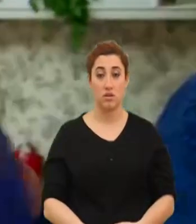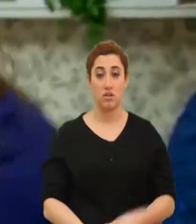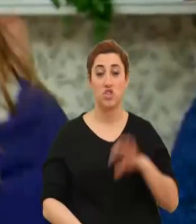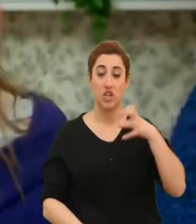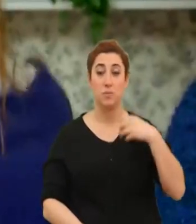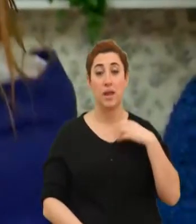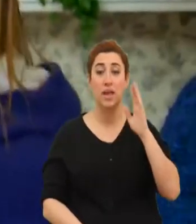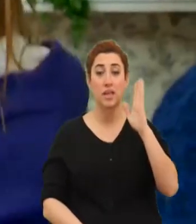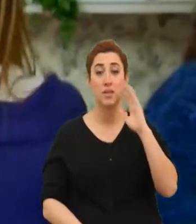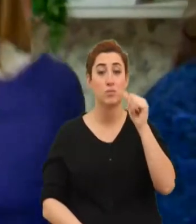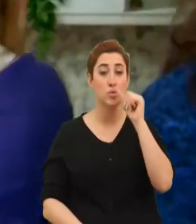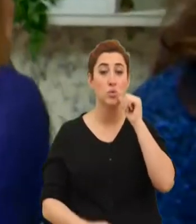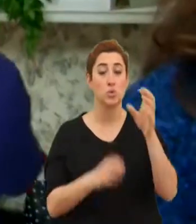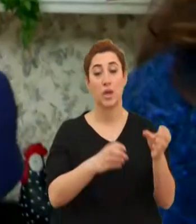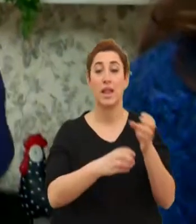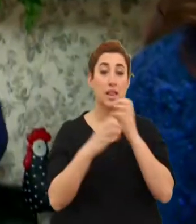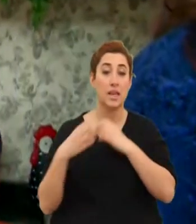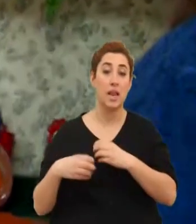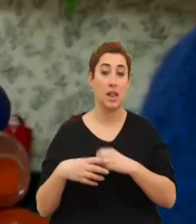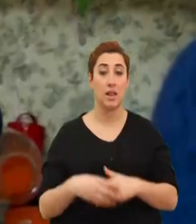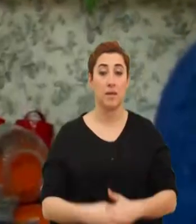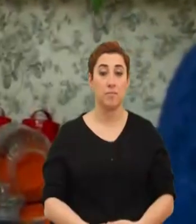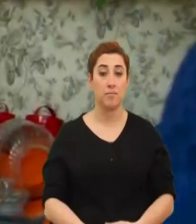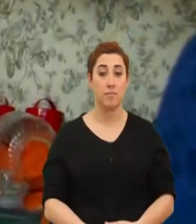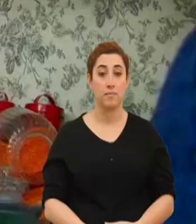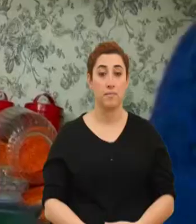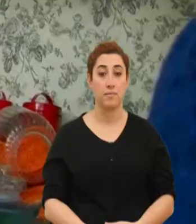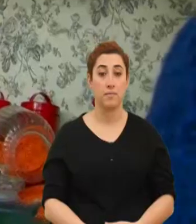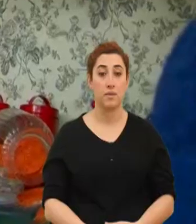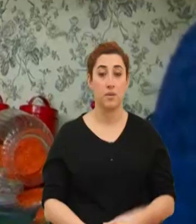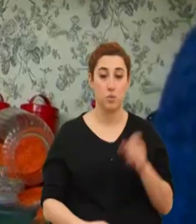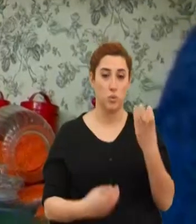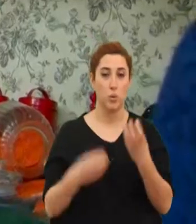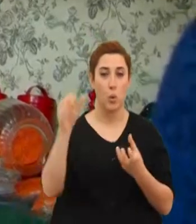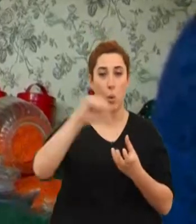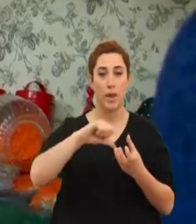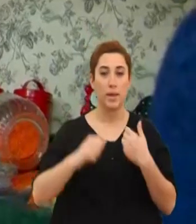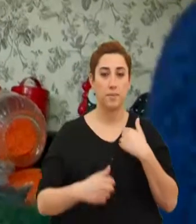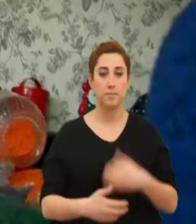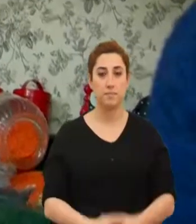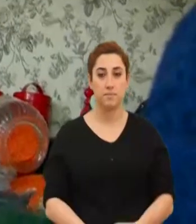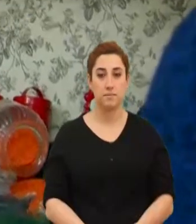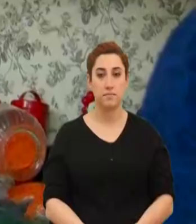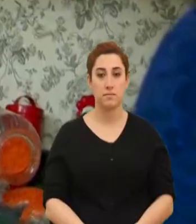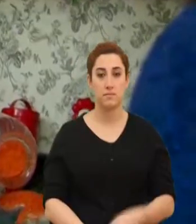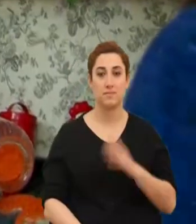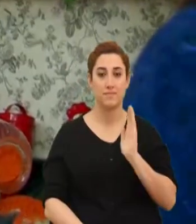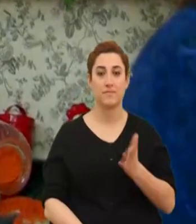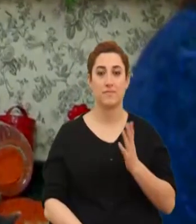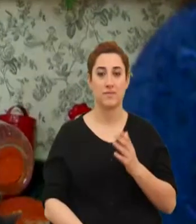Çeşmeye gidip su taşıyalım. Hoppa, şuna koyayım. Kahve fincanı.